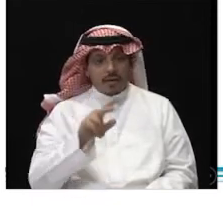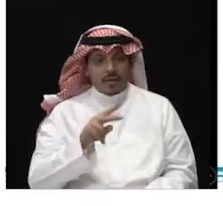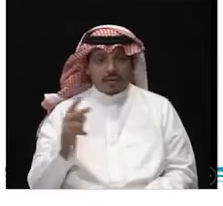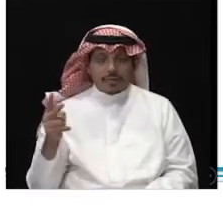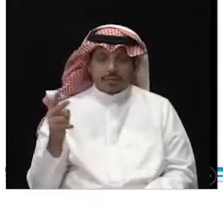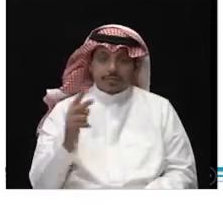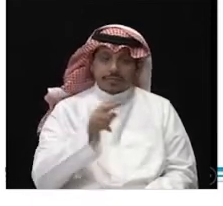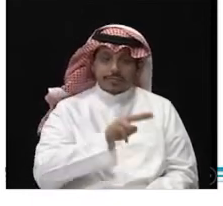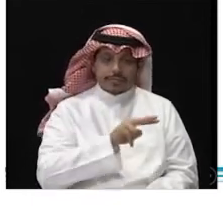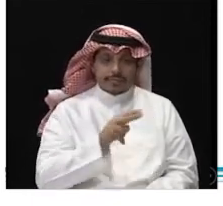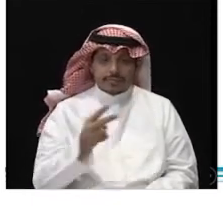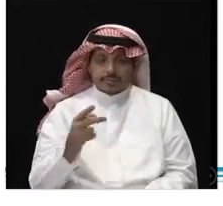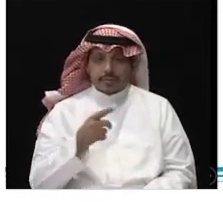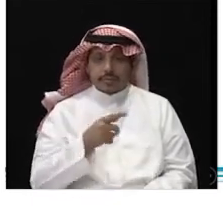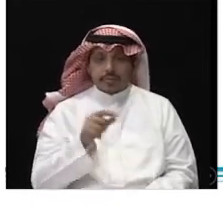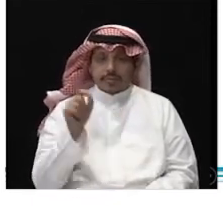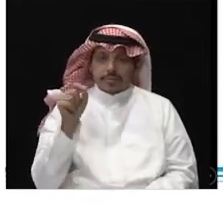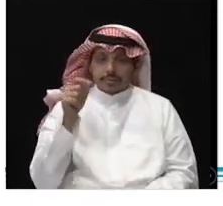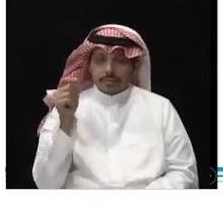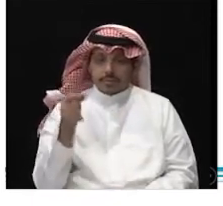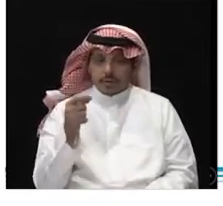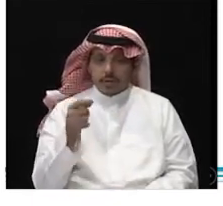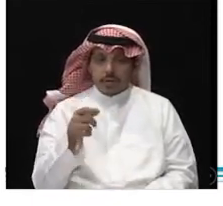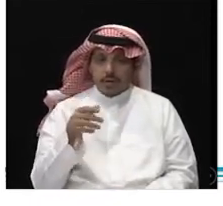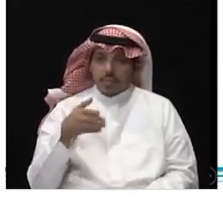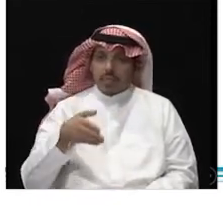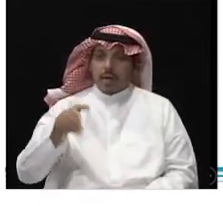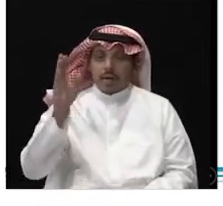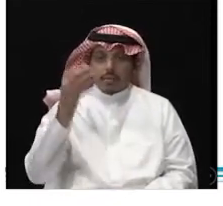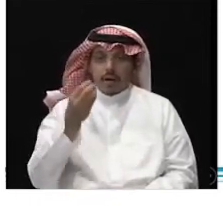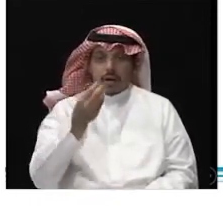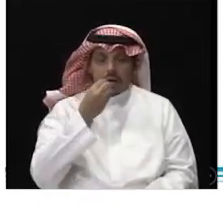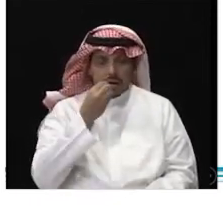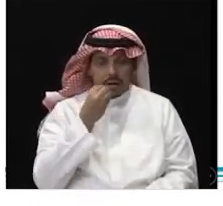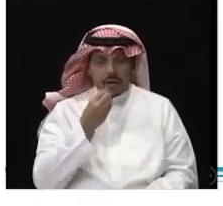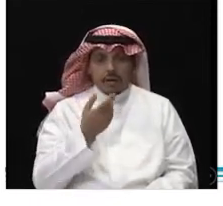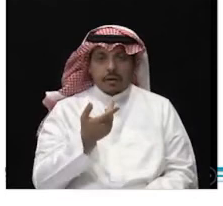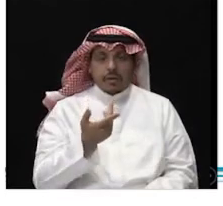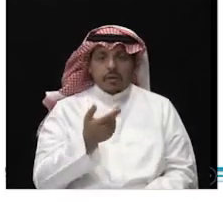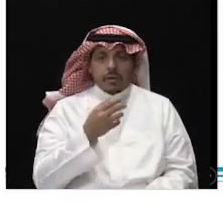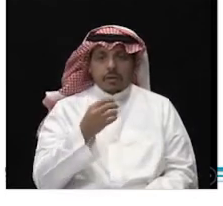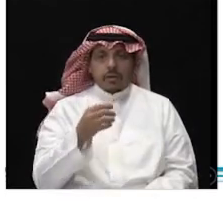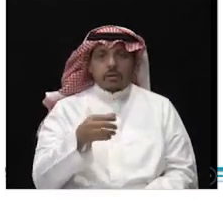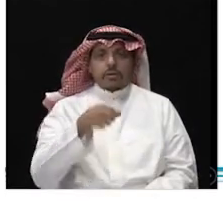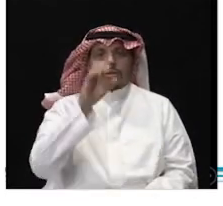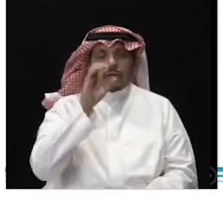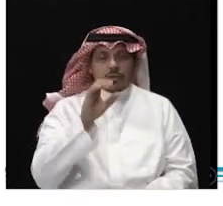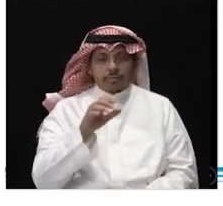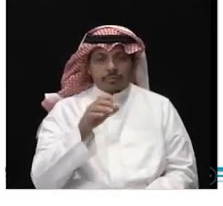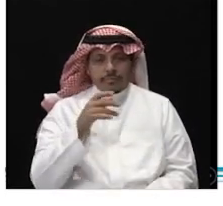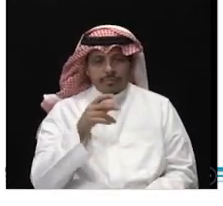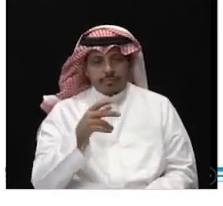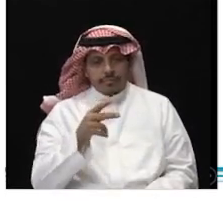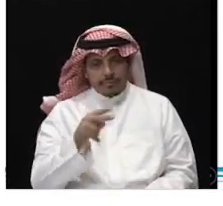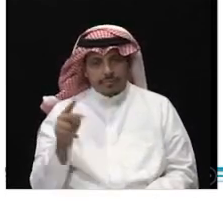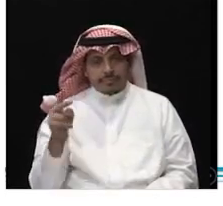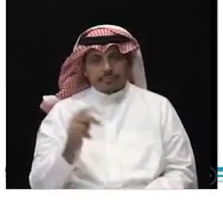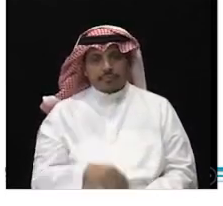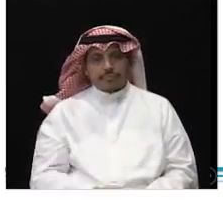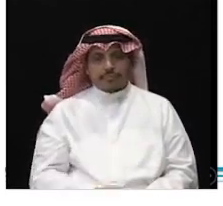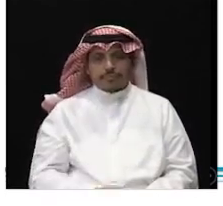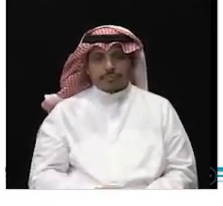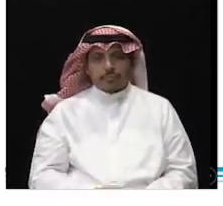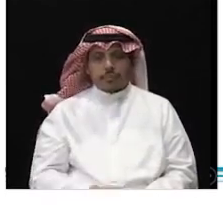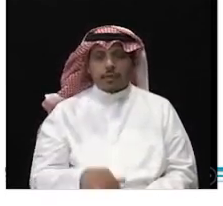فالتنوين لا يأتي أبدا مع الاسم، مثل ذهب، أكل، يأكل، يشرب، لا يأتي معها التنوين.